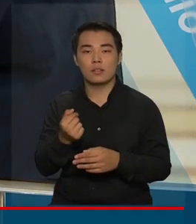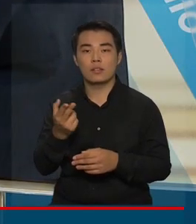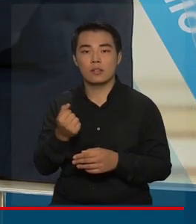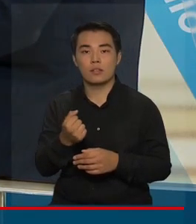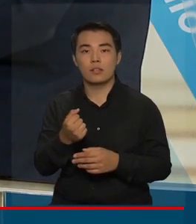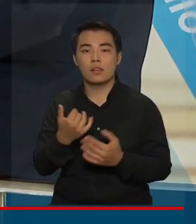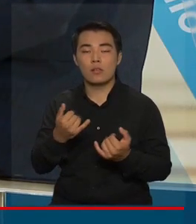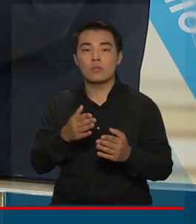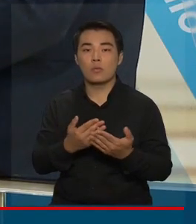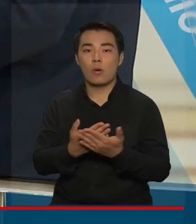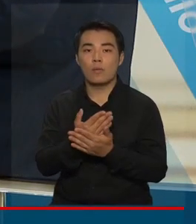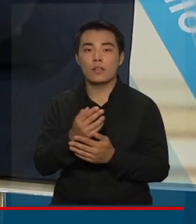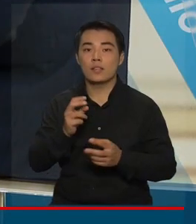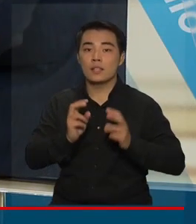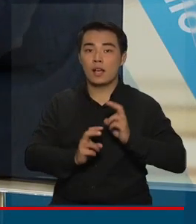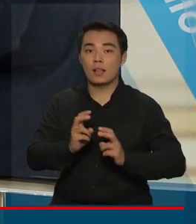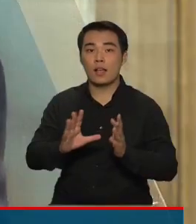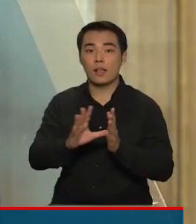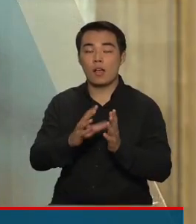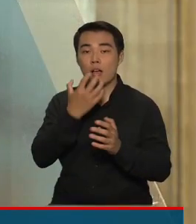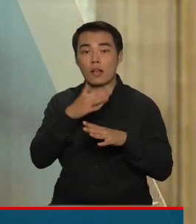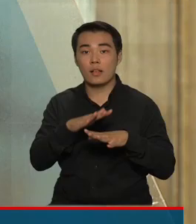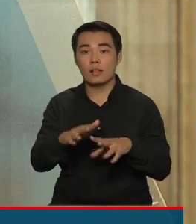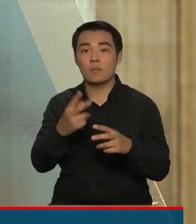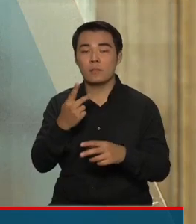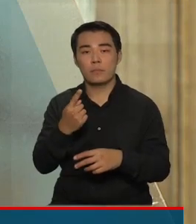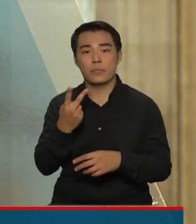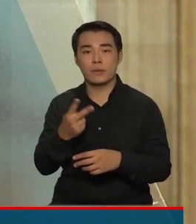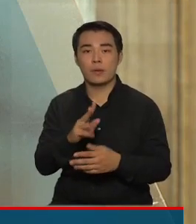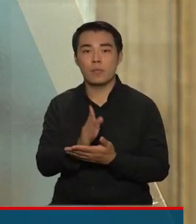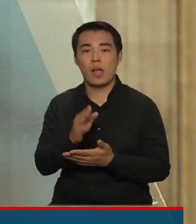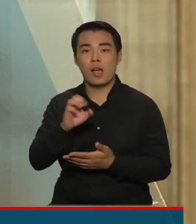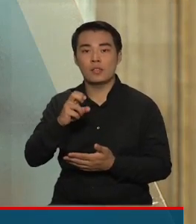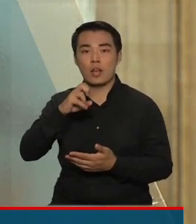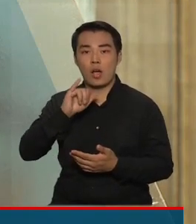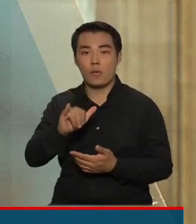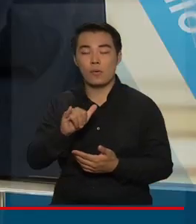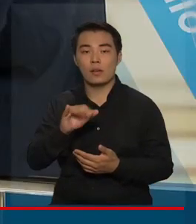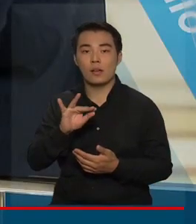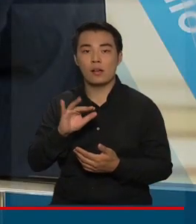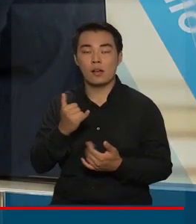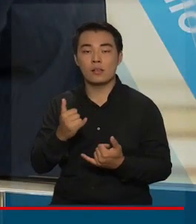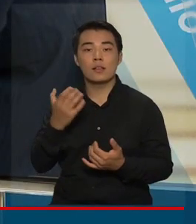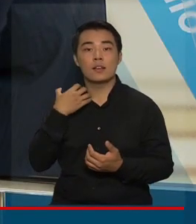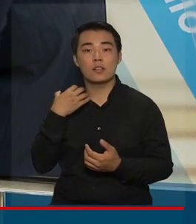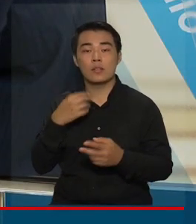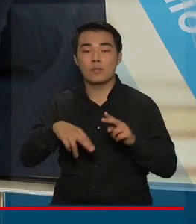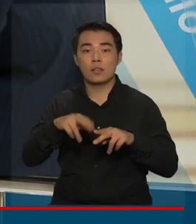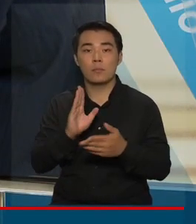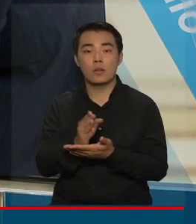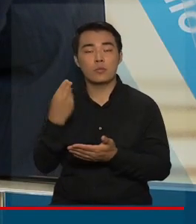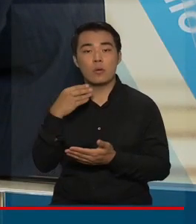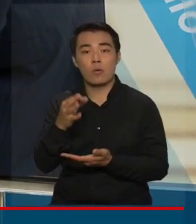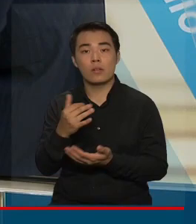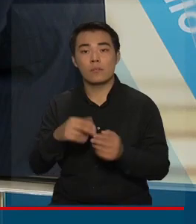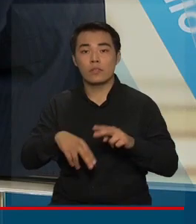Енді жаңадан салған станциялар бізде бір-екеуі ғана. Атырауда салынды, қазір Қызылорда салынып жатыр, Түркістан облысы салып жатыр. Бірақ